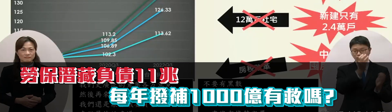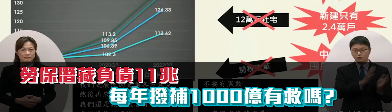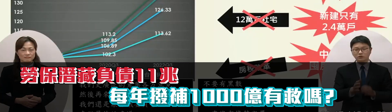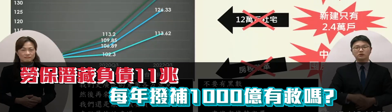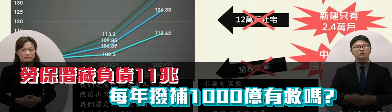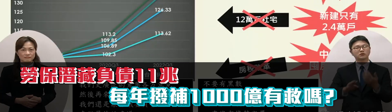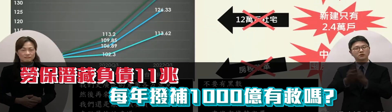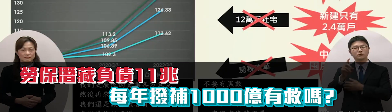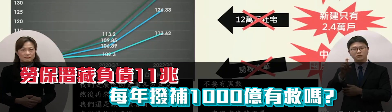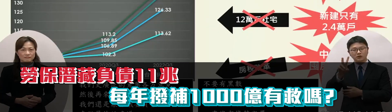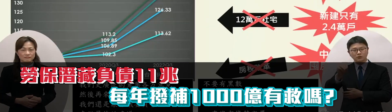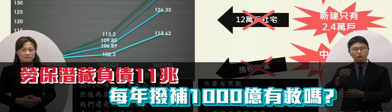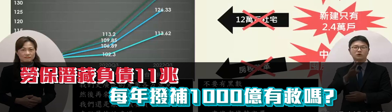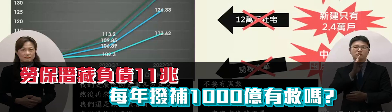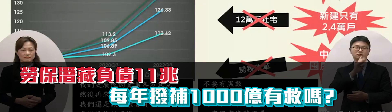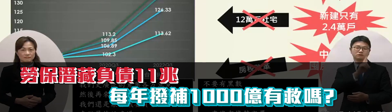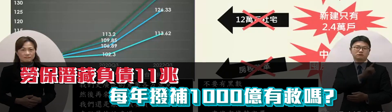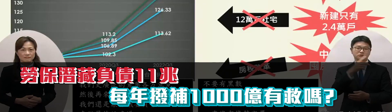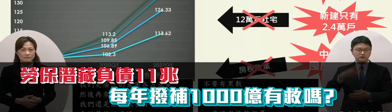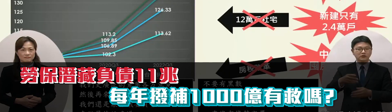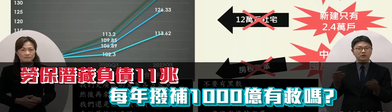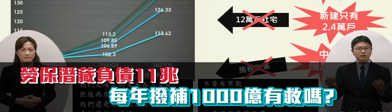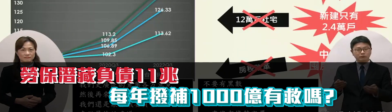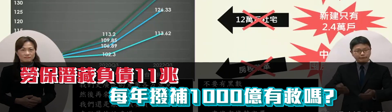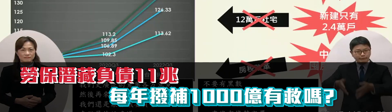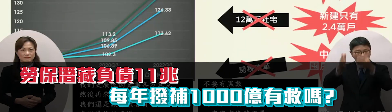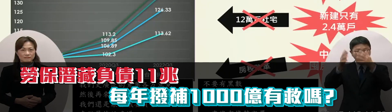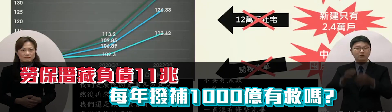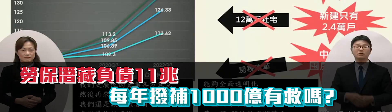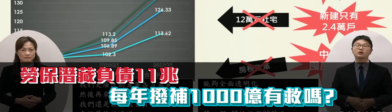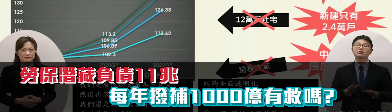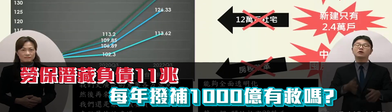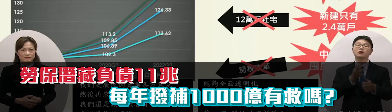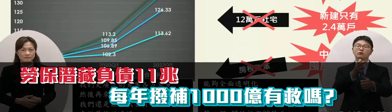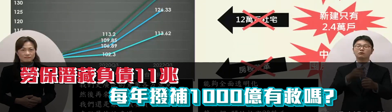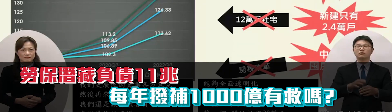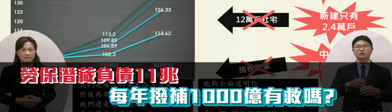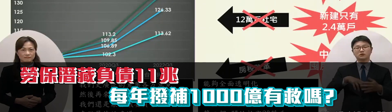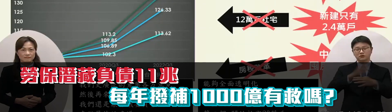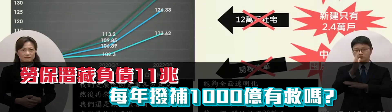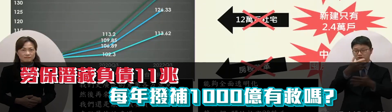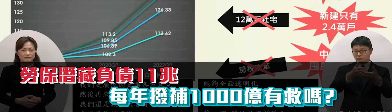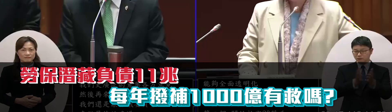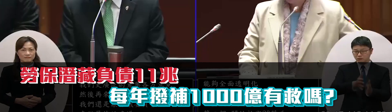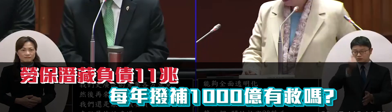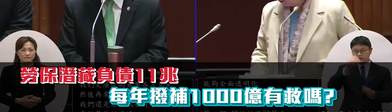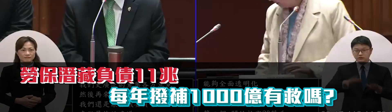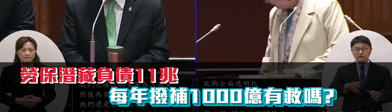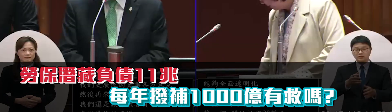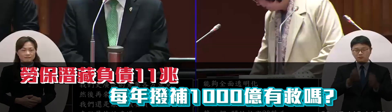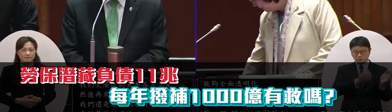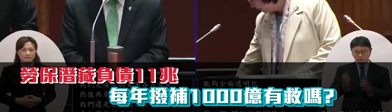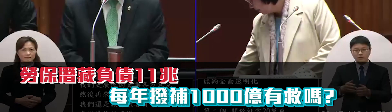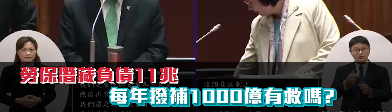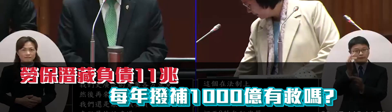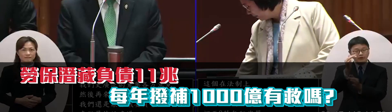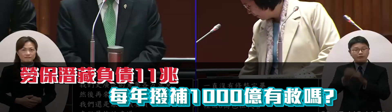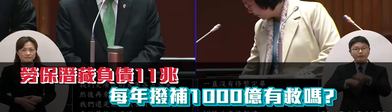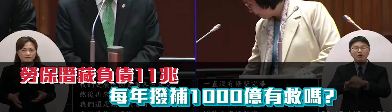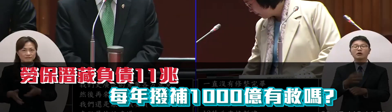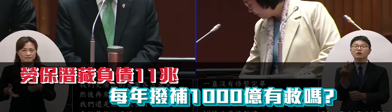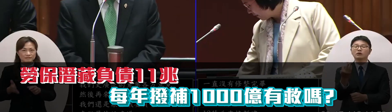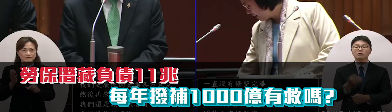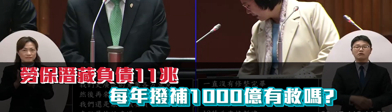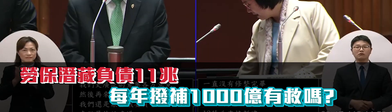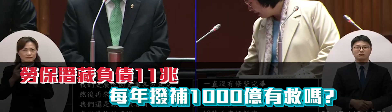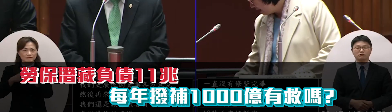部分。那我们右昌这个部长已经上来了，请问现在新建完成的大概有几户？ 72000。这个新建中的